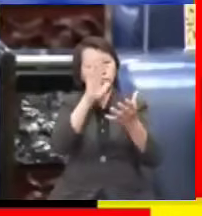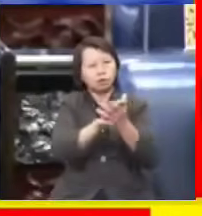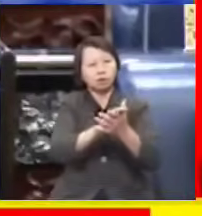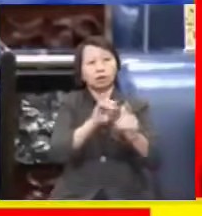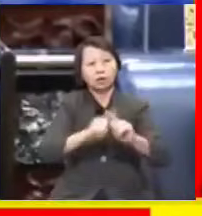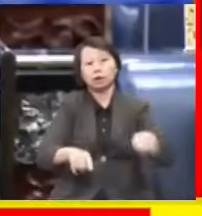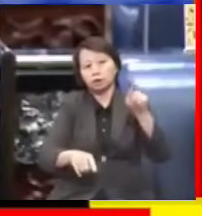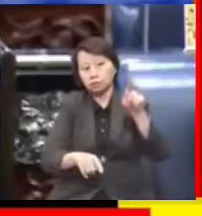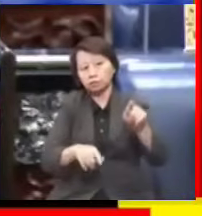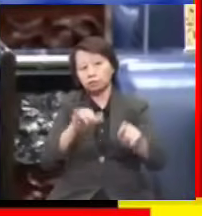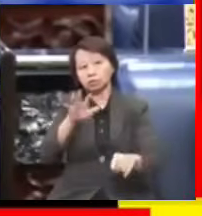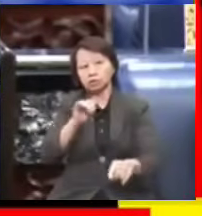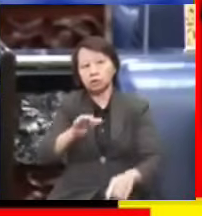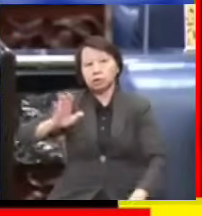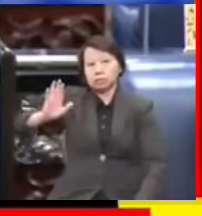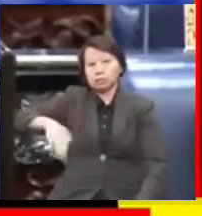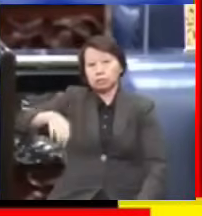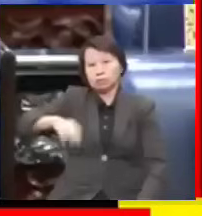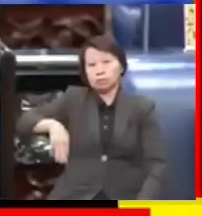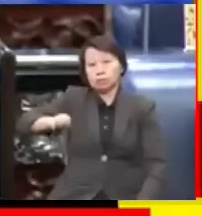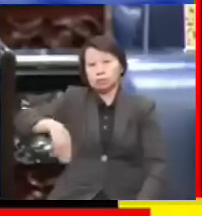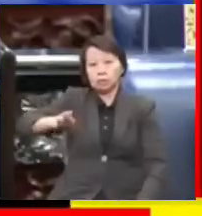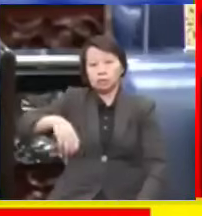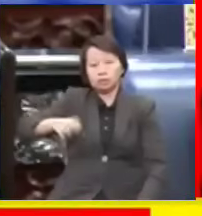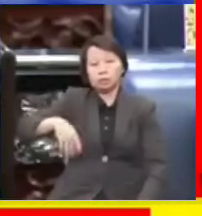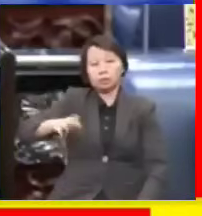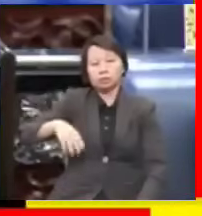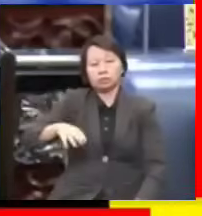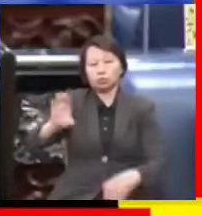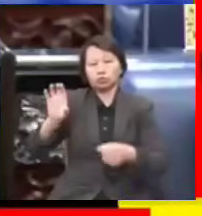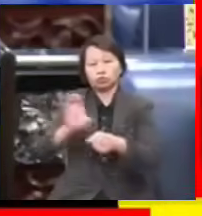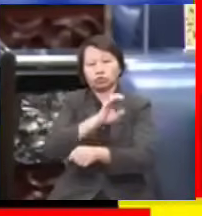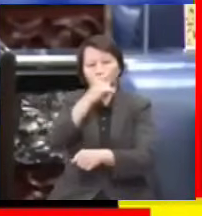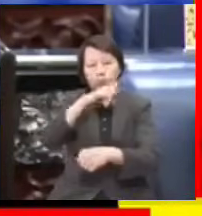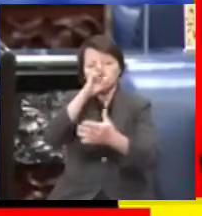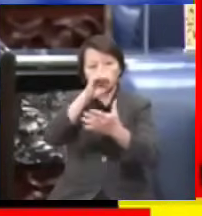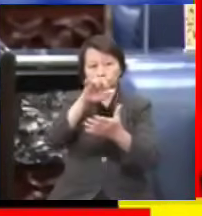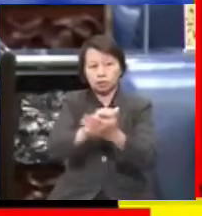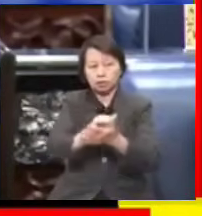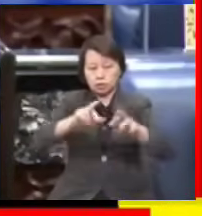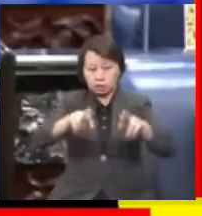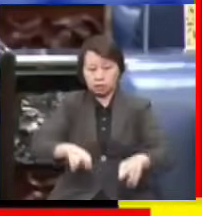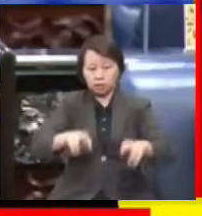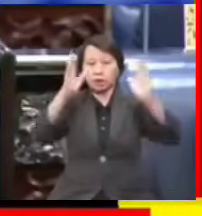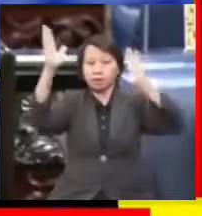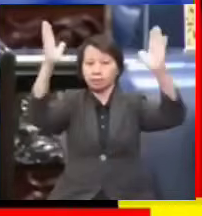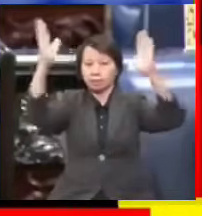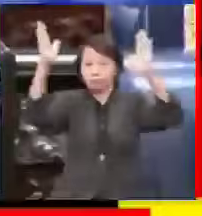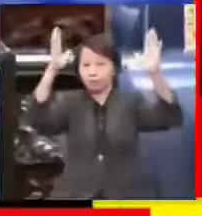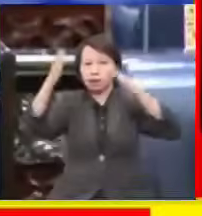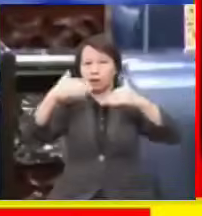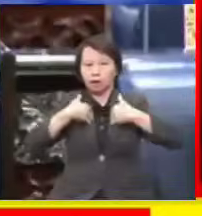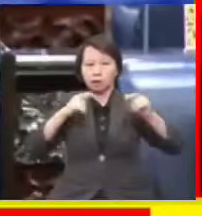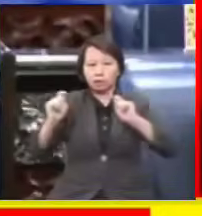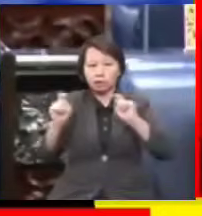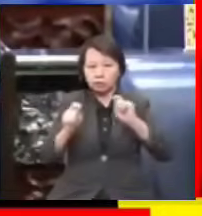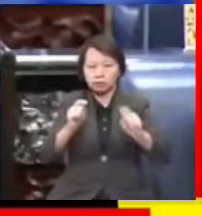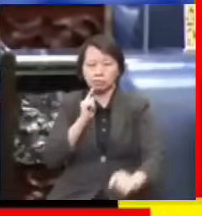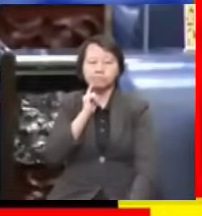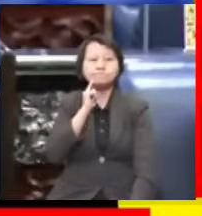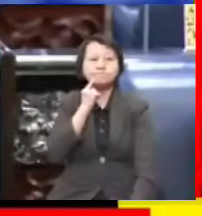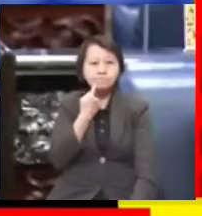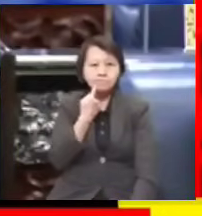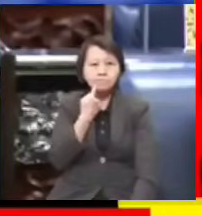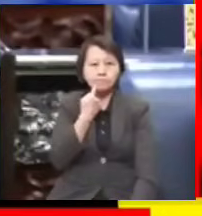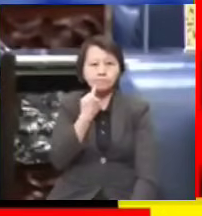Amat Tambun, ia masih belum lagi dapat cukup untuk meyakinkan rakyat Malaysia bahawa ada tindakan yang serius